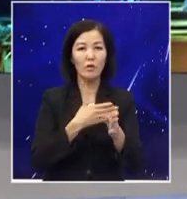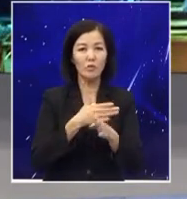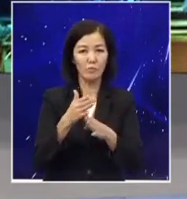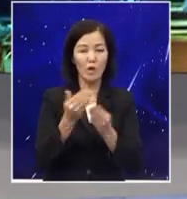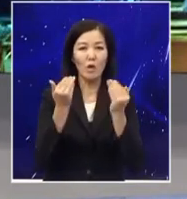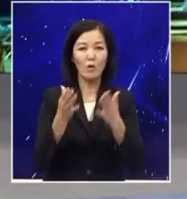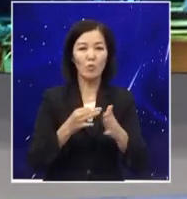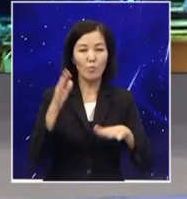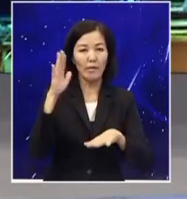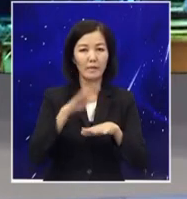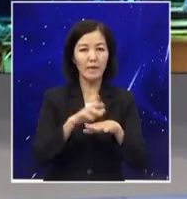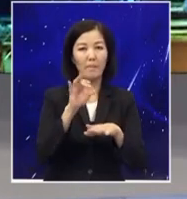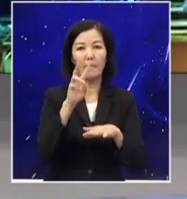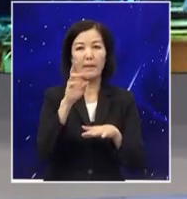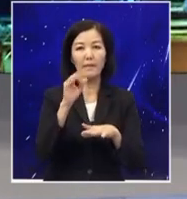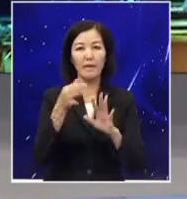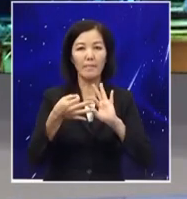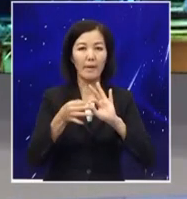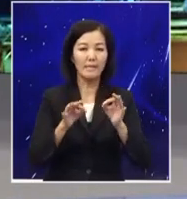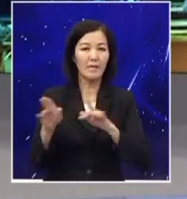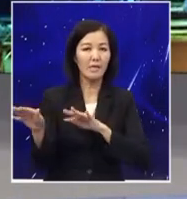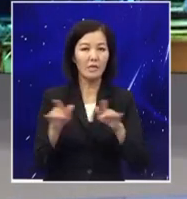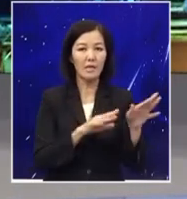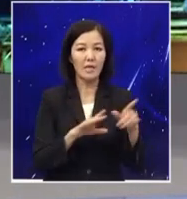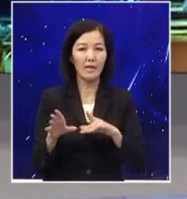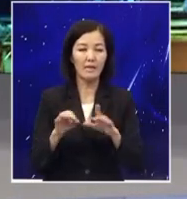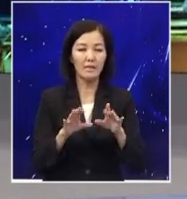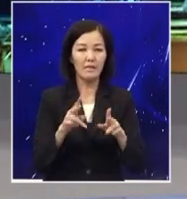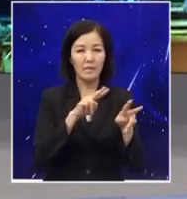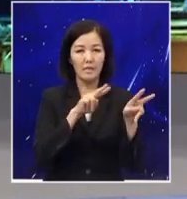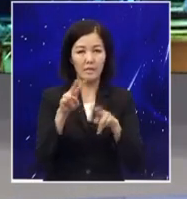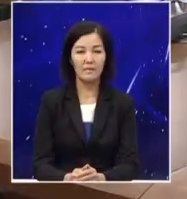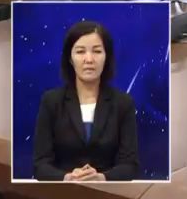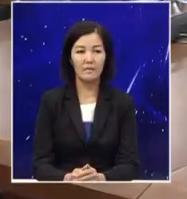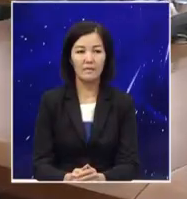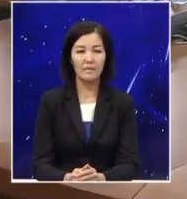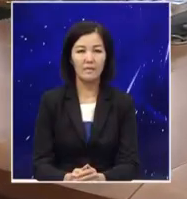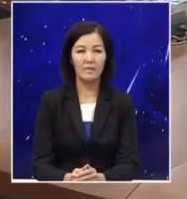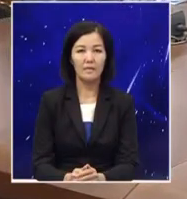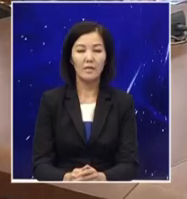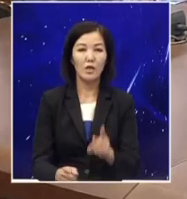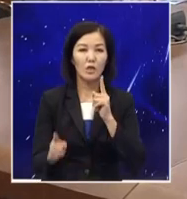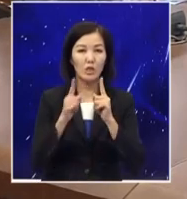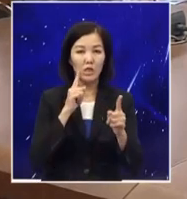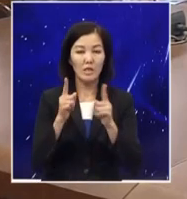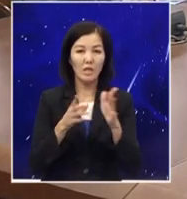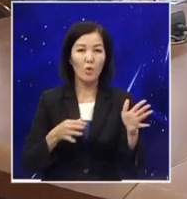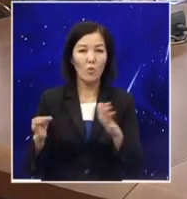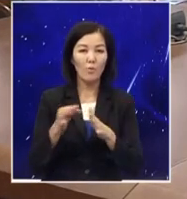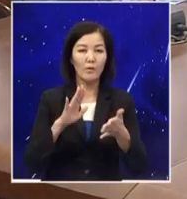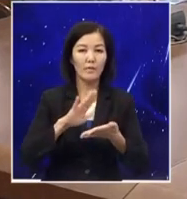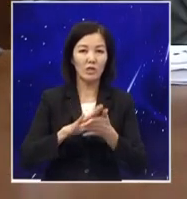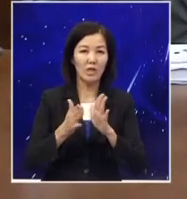Бүгін облыс әкімі Амандық Баталов әзірлік шараларын тағы бір пысықтады. Жиында алдымен облыстағы